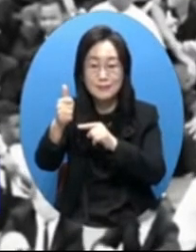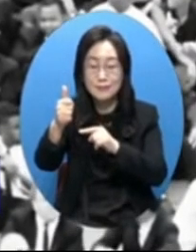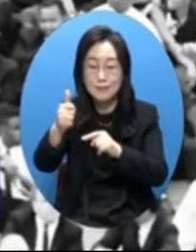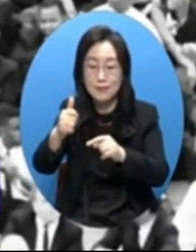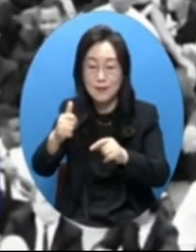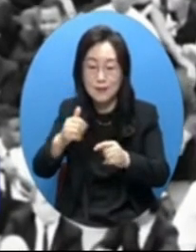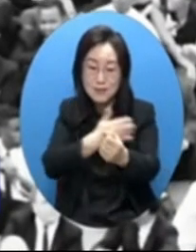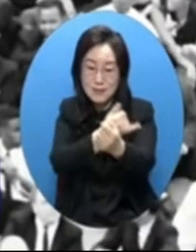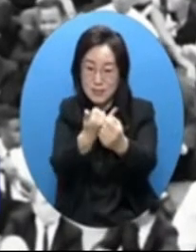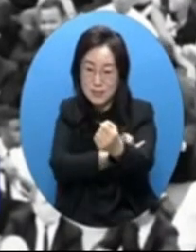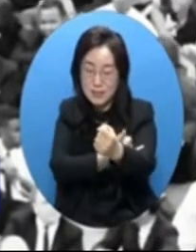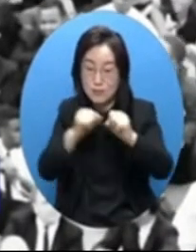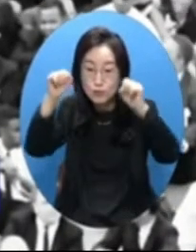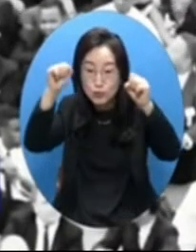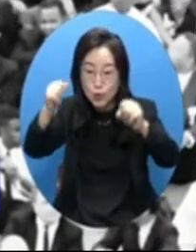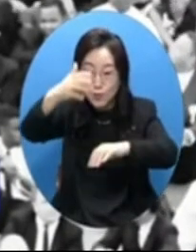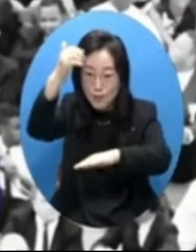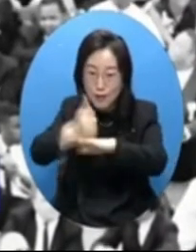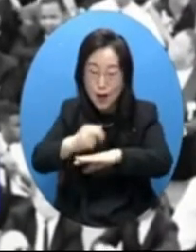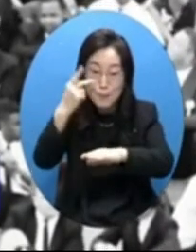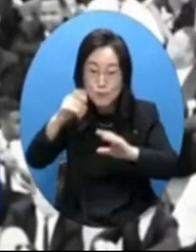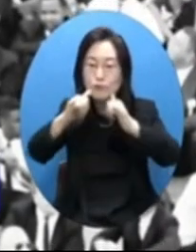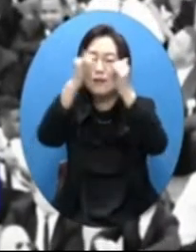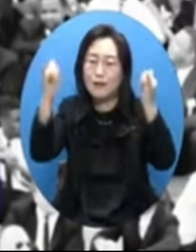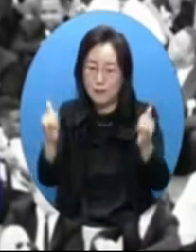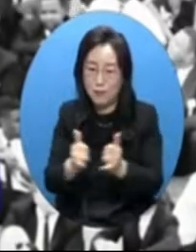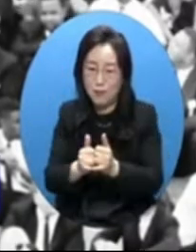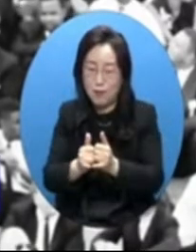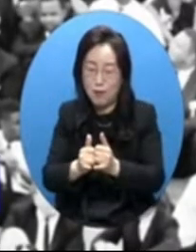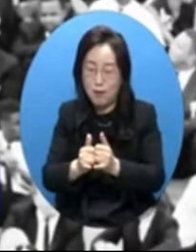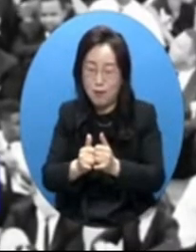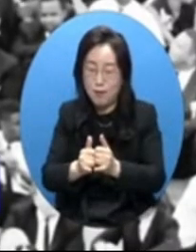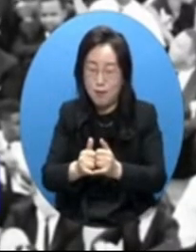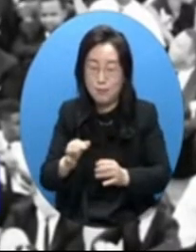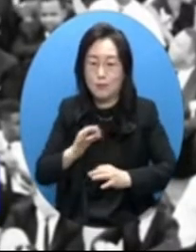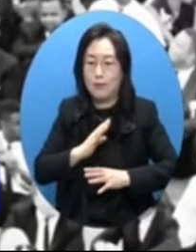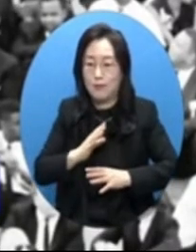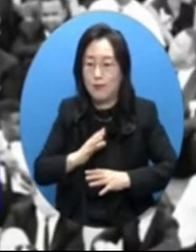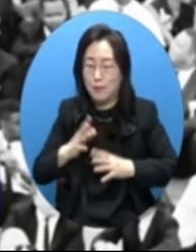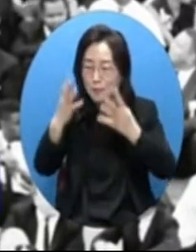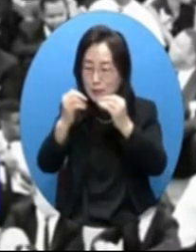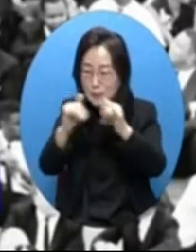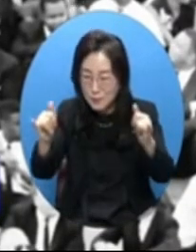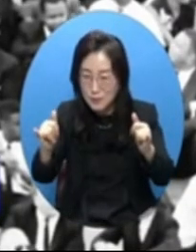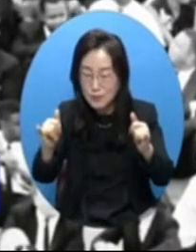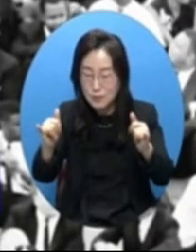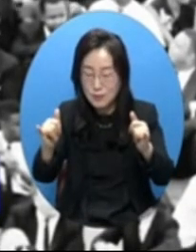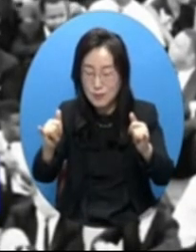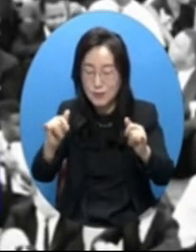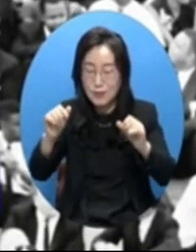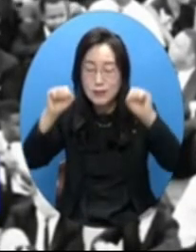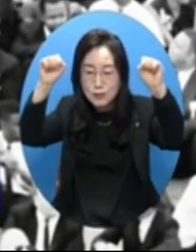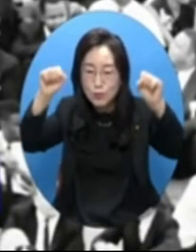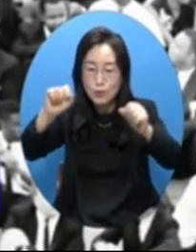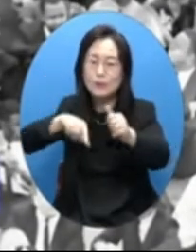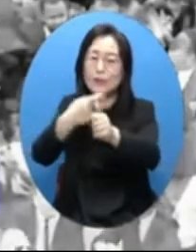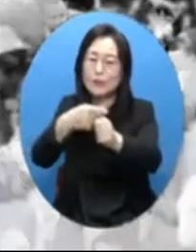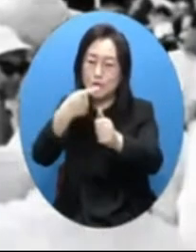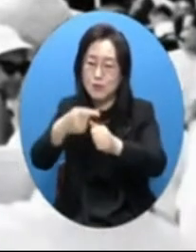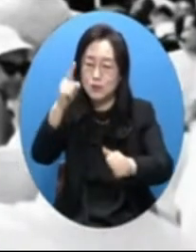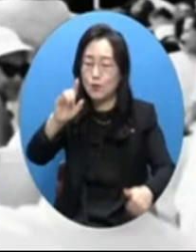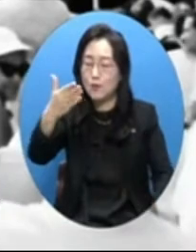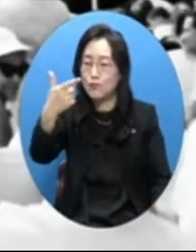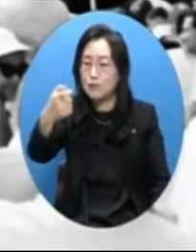흑인인권 운동에 결과로 미국 사회가 큰 도전을 받고 많은 사람들이 참여해서 1964년